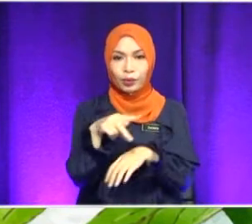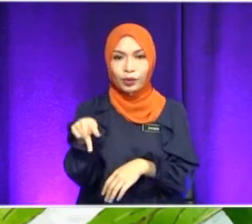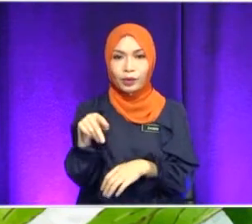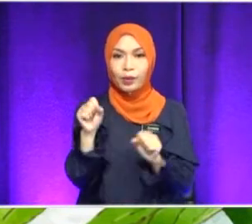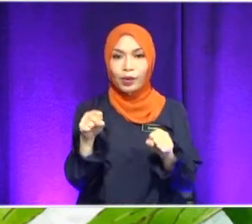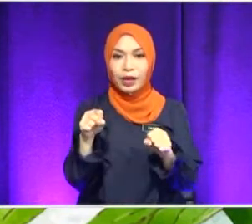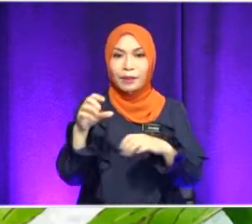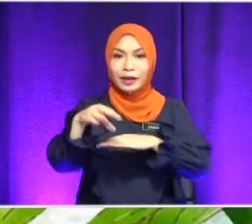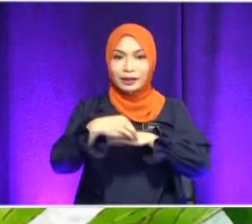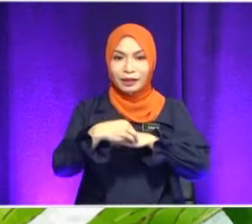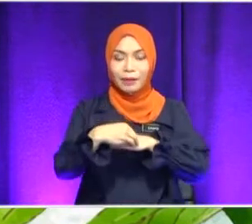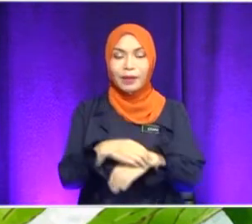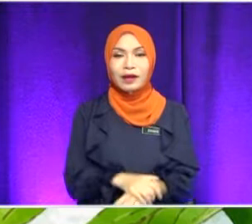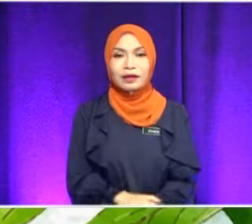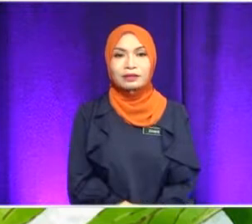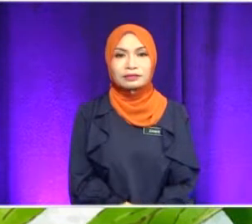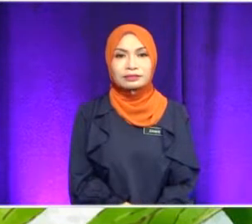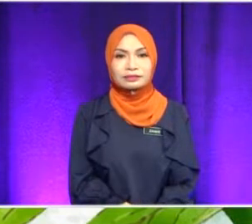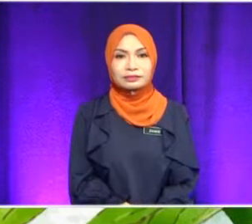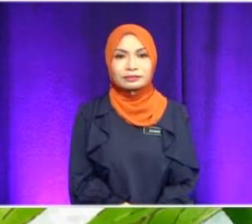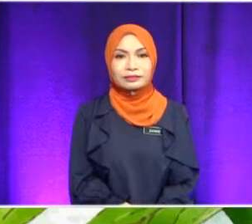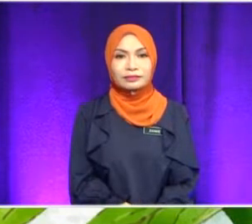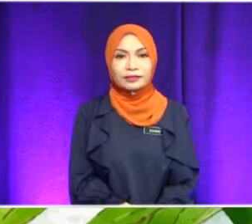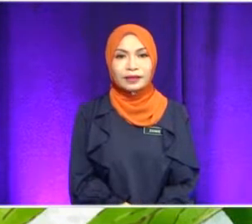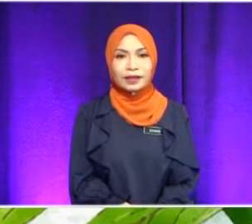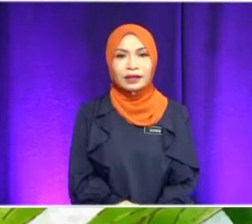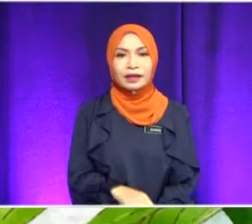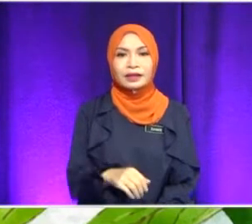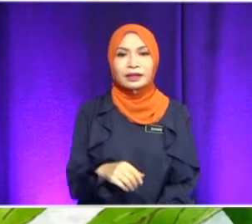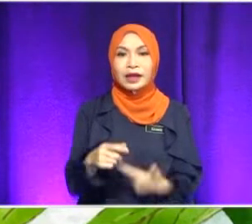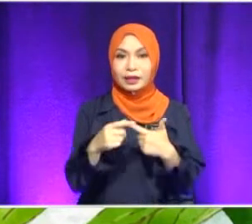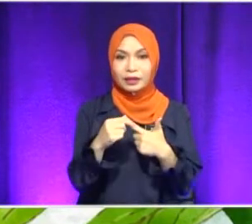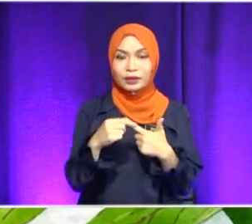adaptasi kedua kiriman Hai edisi go.oke